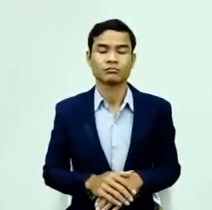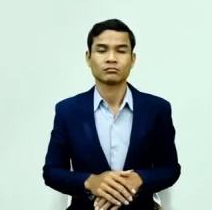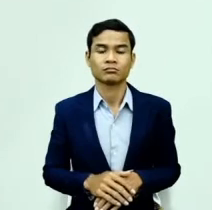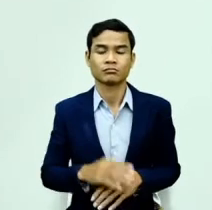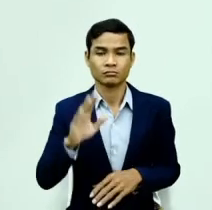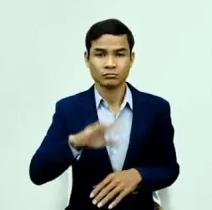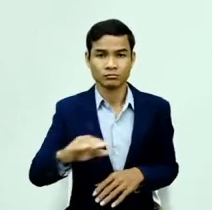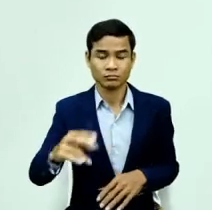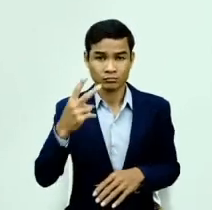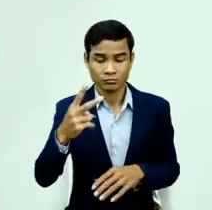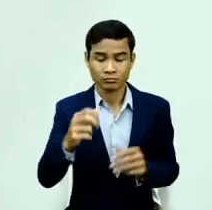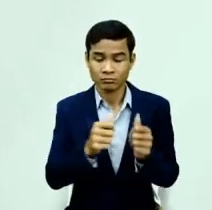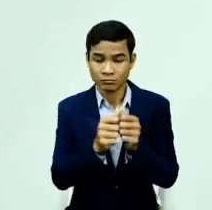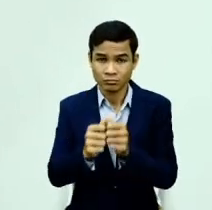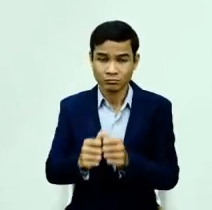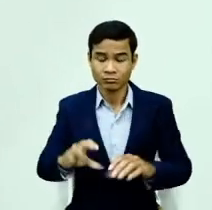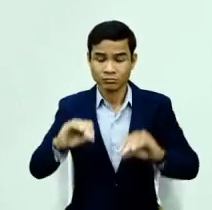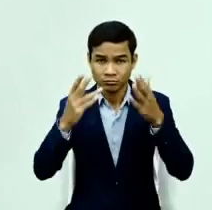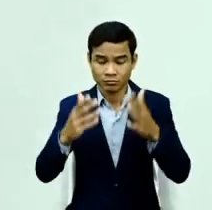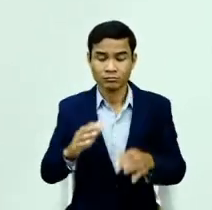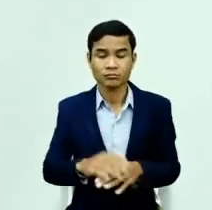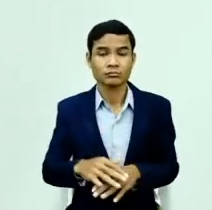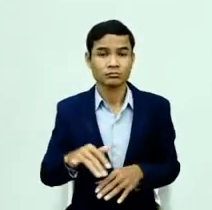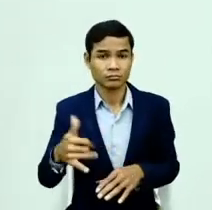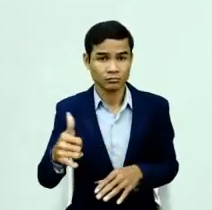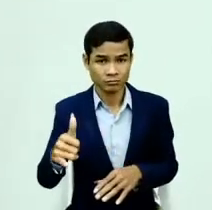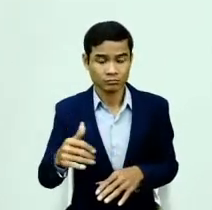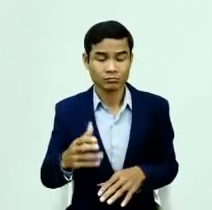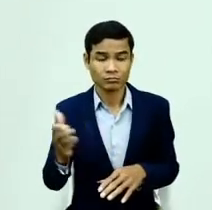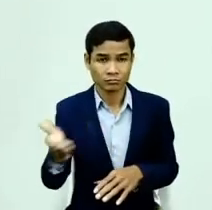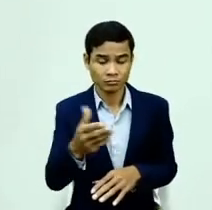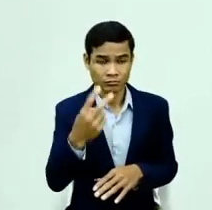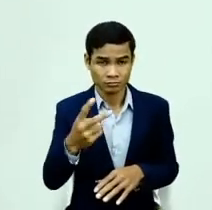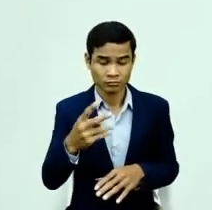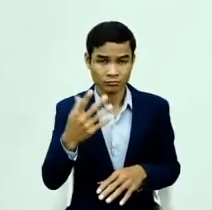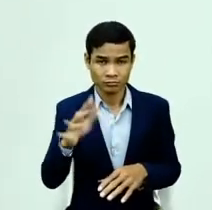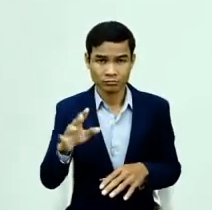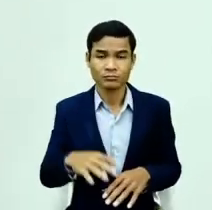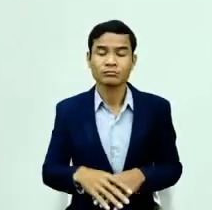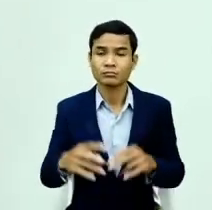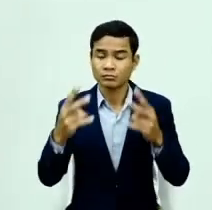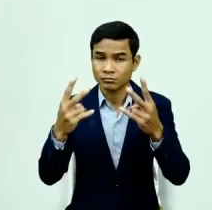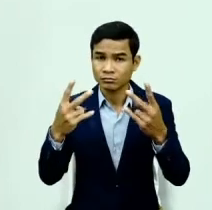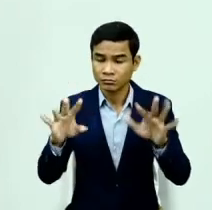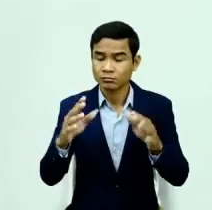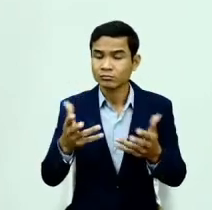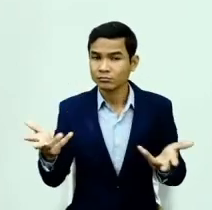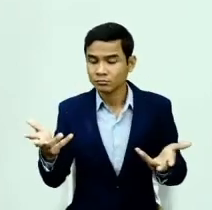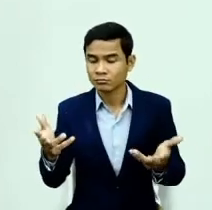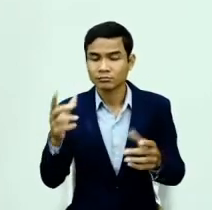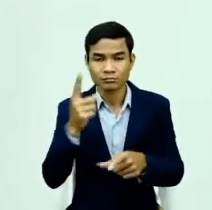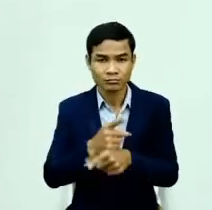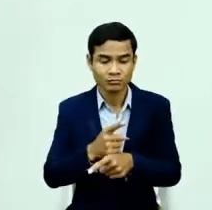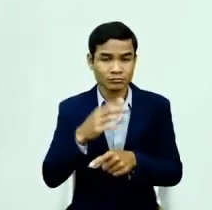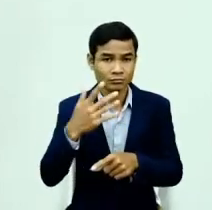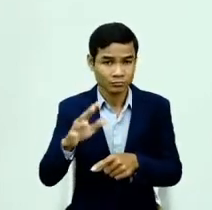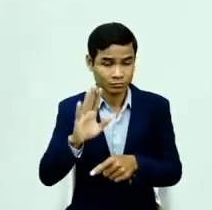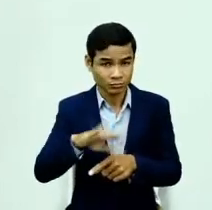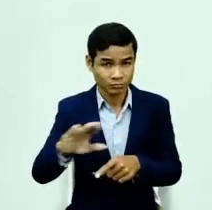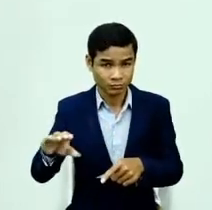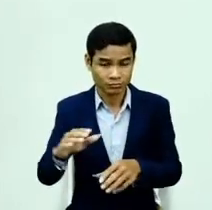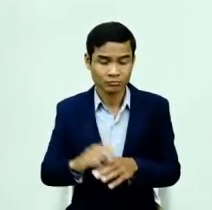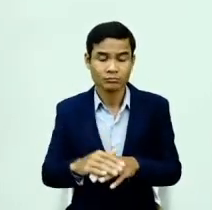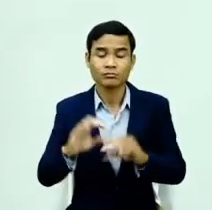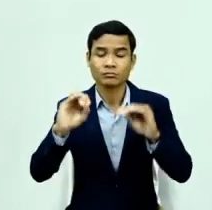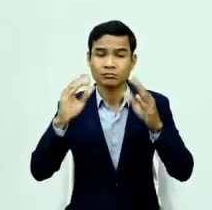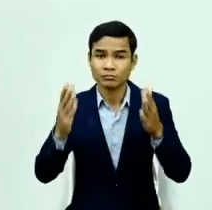chà tiếng tốt chưa mùi nè cử tình ạ khá nền á rì rô hai chà chẳng mày đá con trầm trời rừng nơ chà